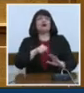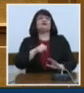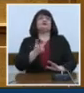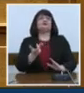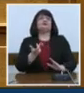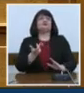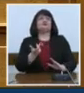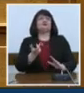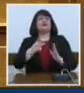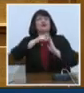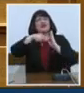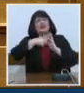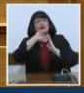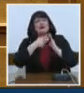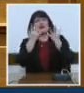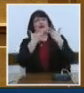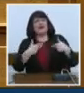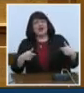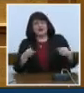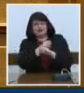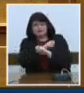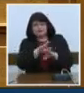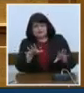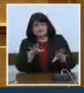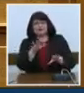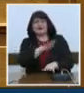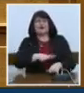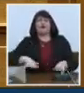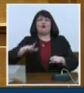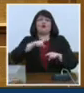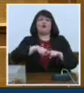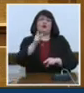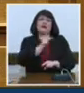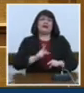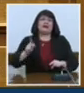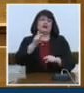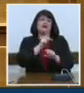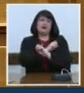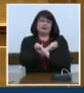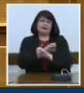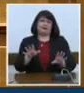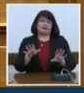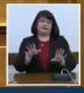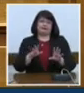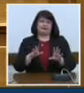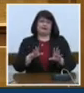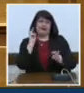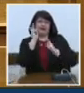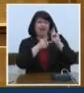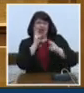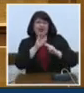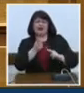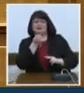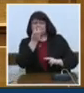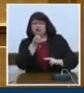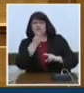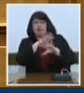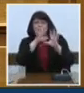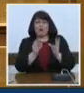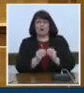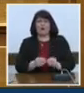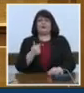και οριζόντια σε ολόκληρη την ελληνική κοινωνία. Και δεύτερον, προκάλεσα αυτή τη